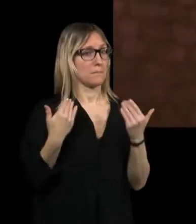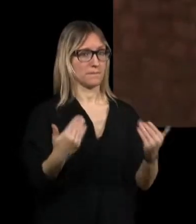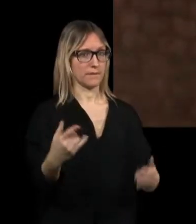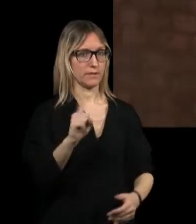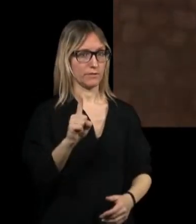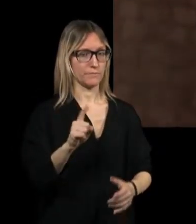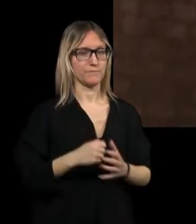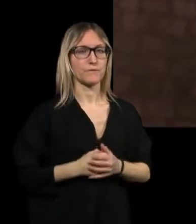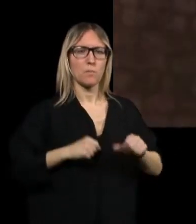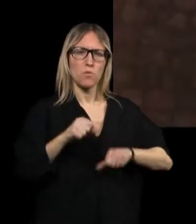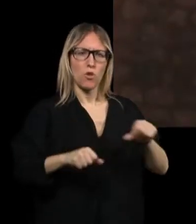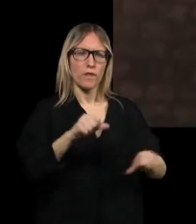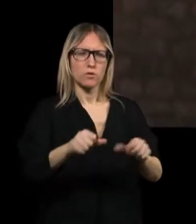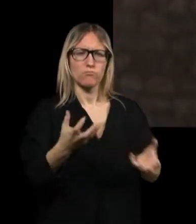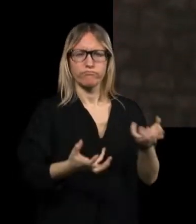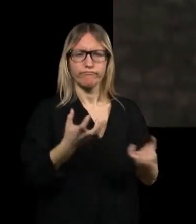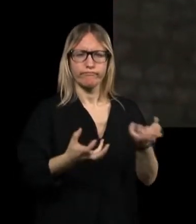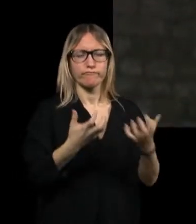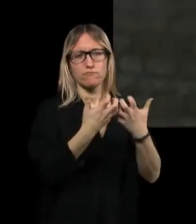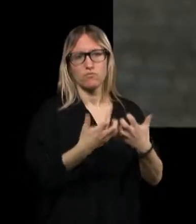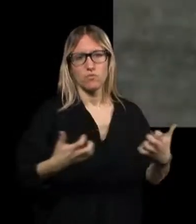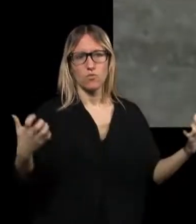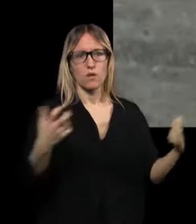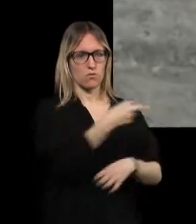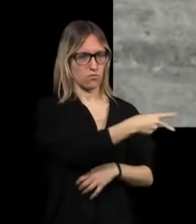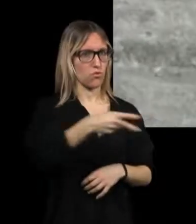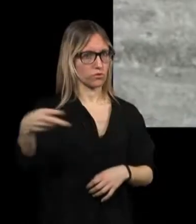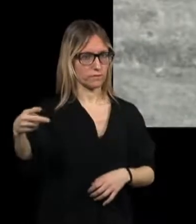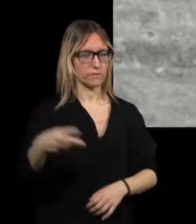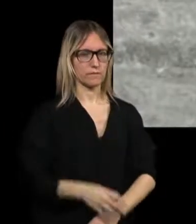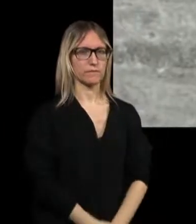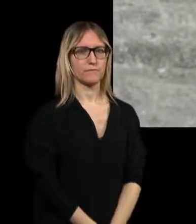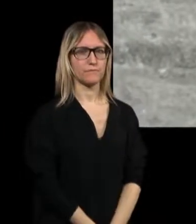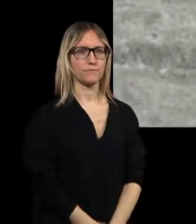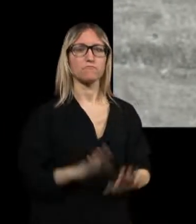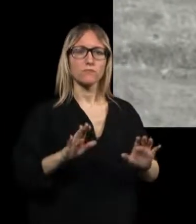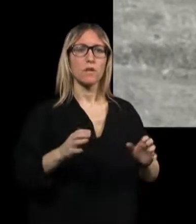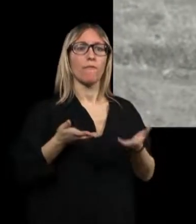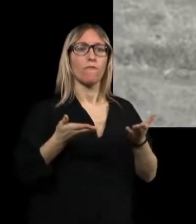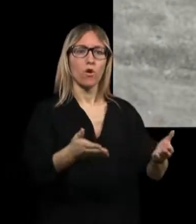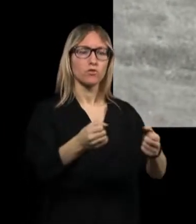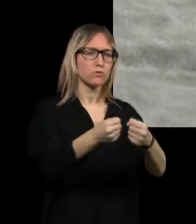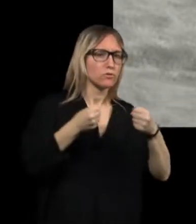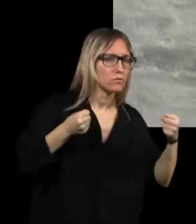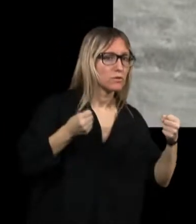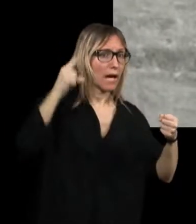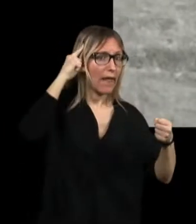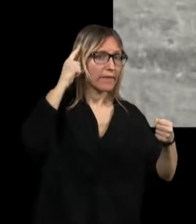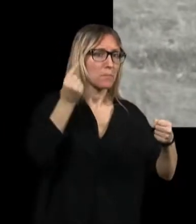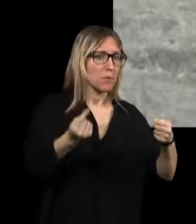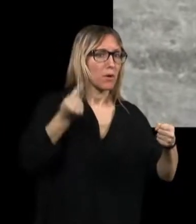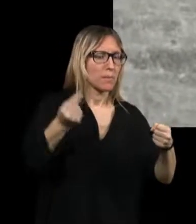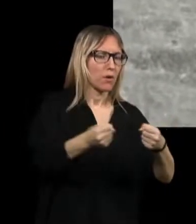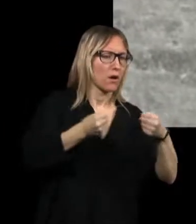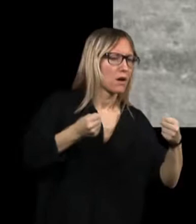Tot el procés de la cuita durarà ben bé 2 setmanes. Tot i que anem obrint el forn de mica en mica, cada dia una miqueta